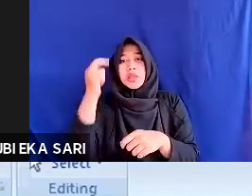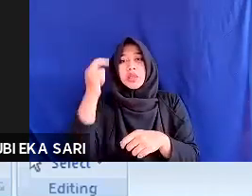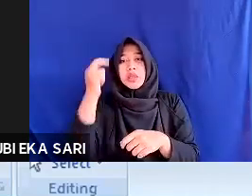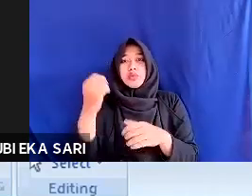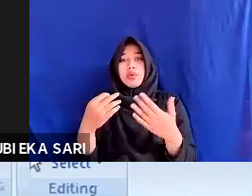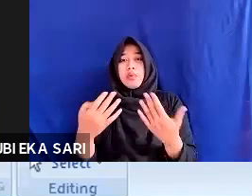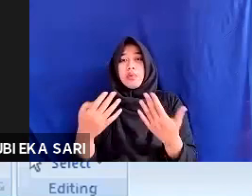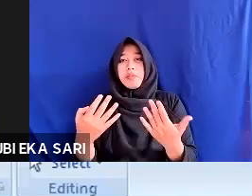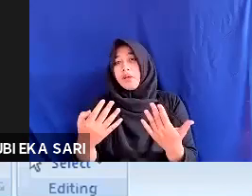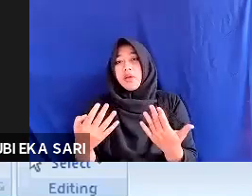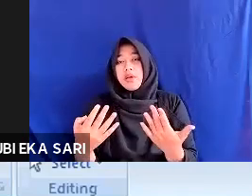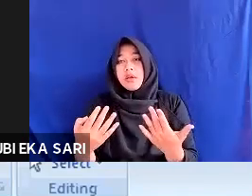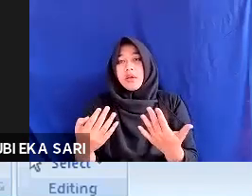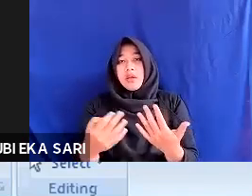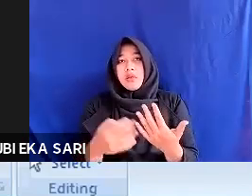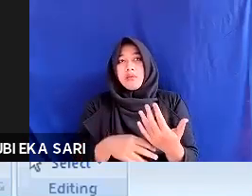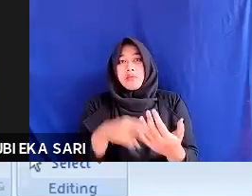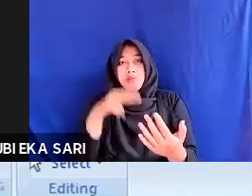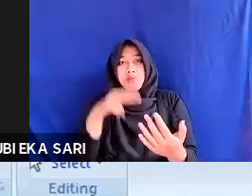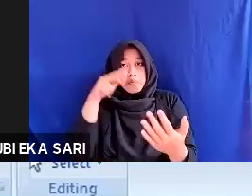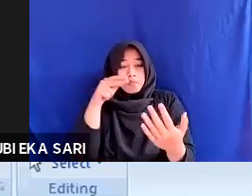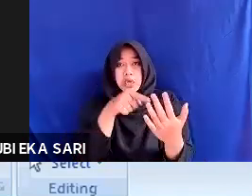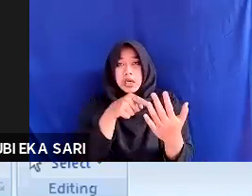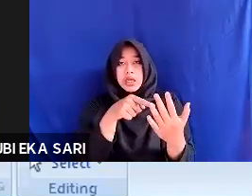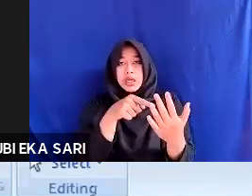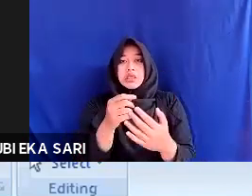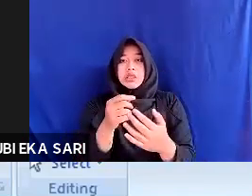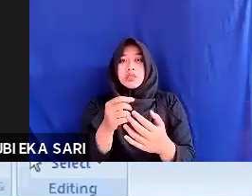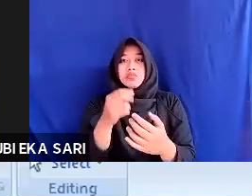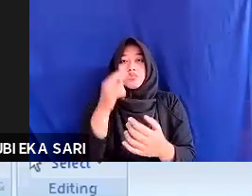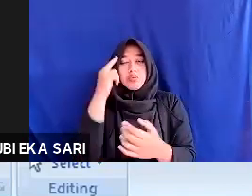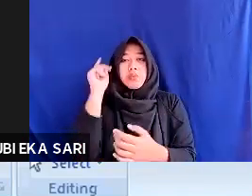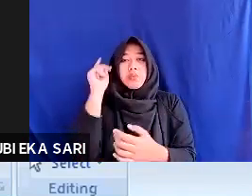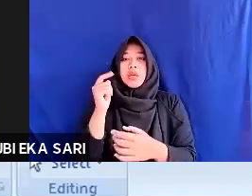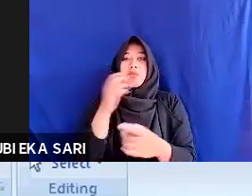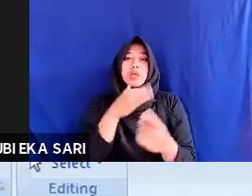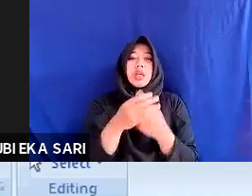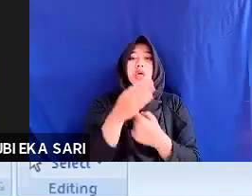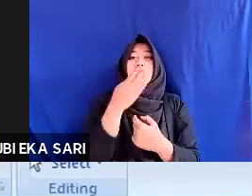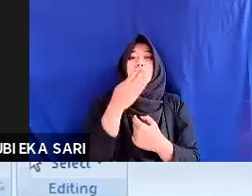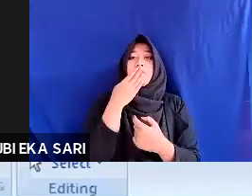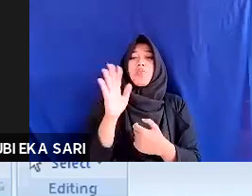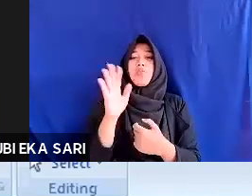memperlihatkan sekali lagi kepada pemerintah bahwa masyarakat di Papua makannya itu bukan beras, makannya di Papua, terutama di